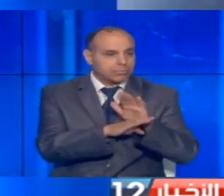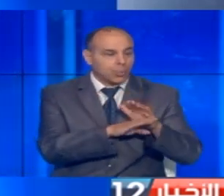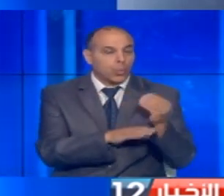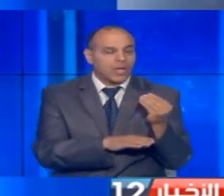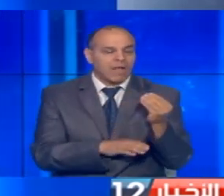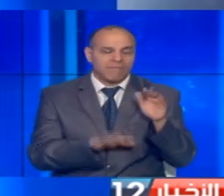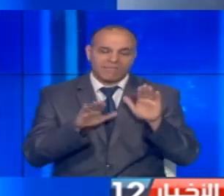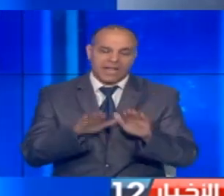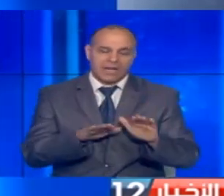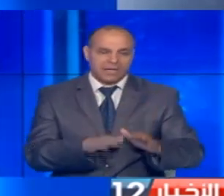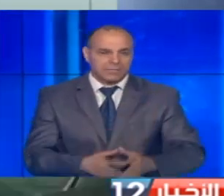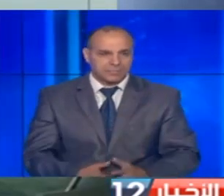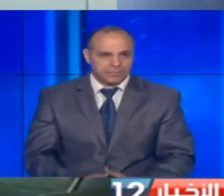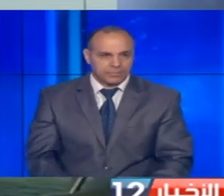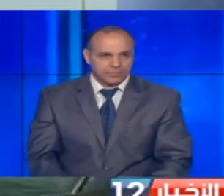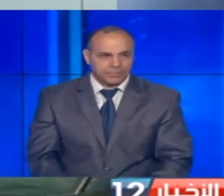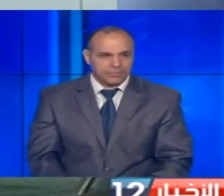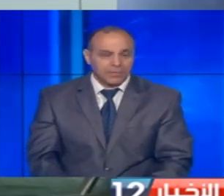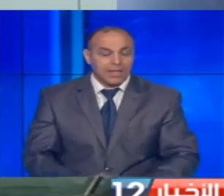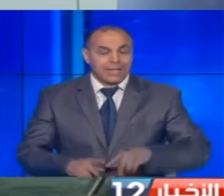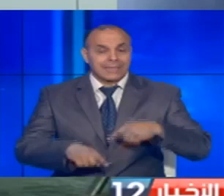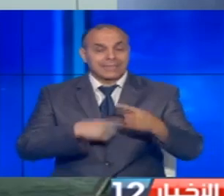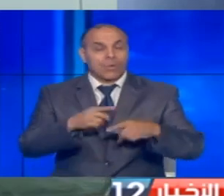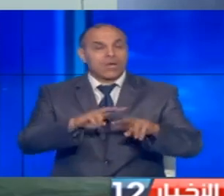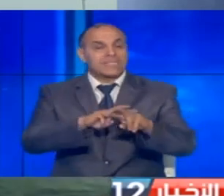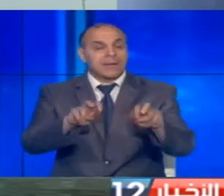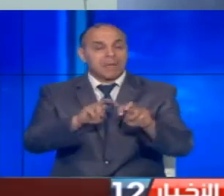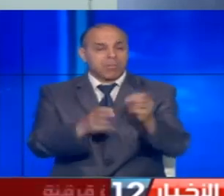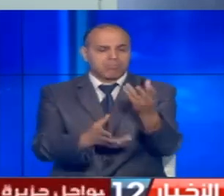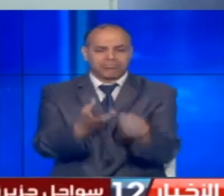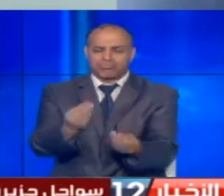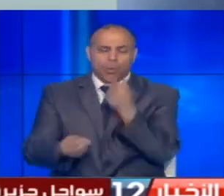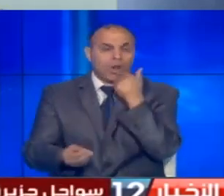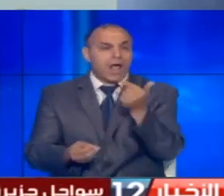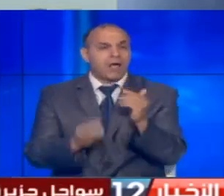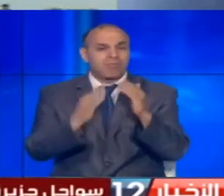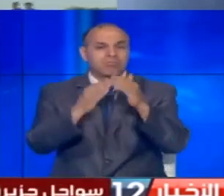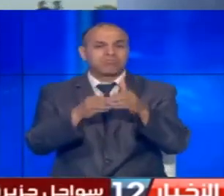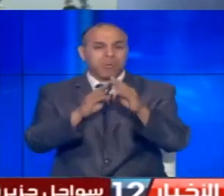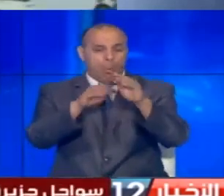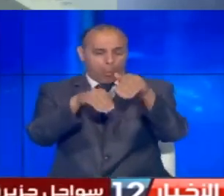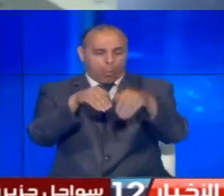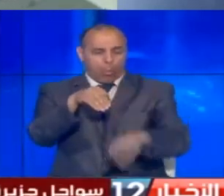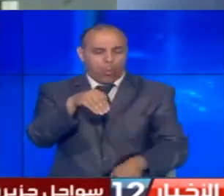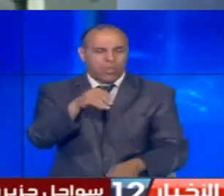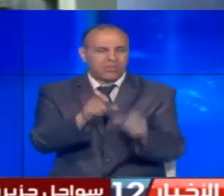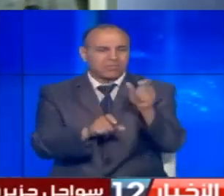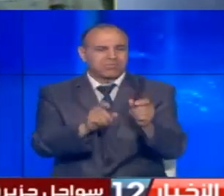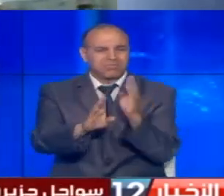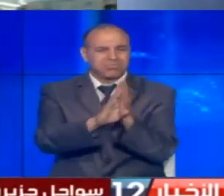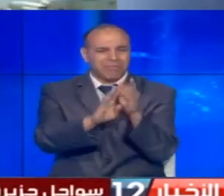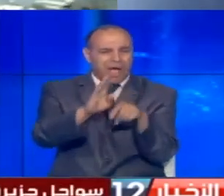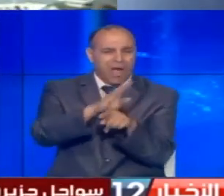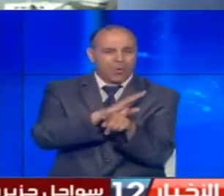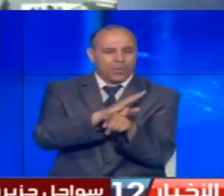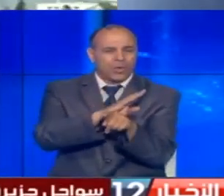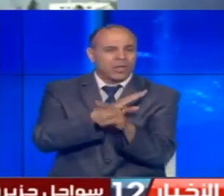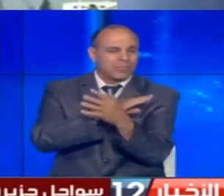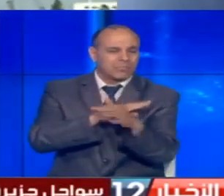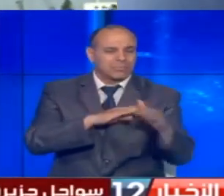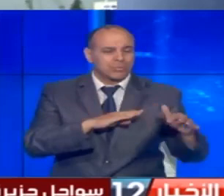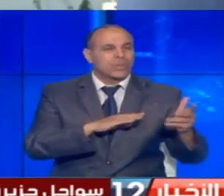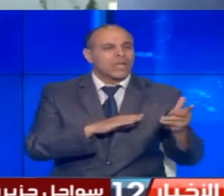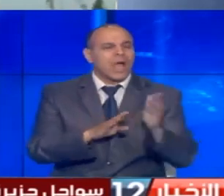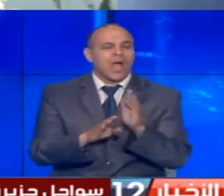بقرقنة. مع تواصل البحث على مفقودين إثر حادثة غرق مركب للهجرة غير نظامية في عرض سواحل